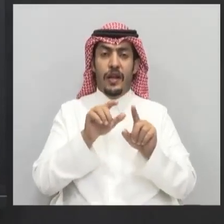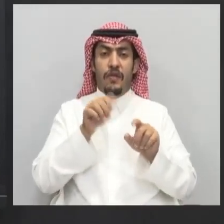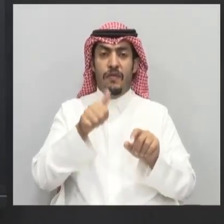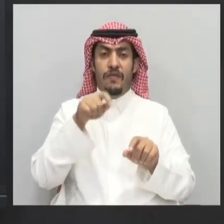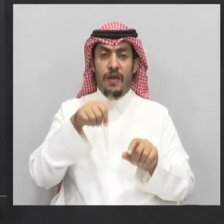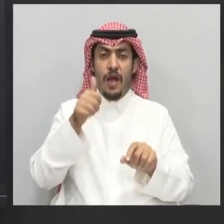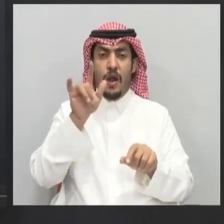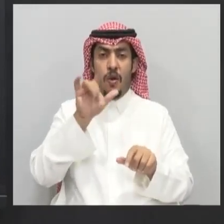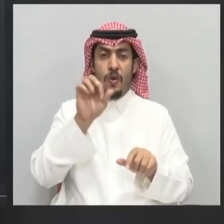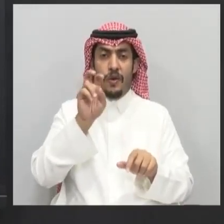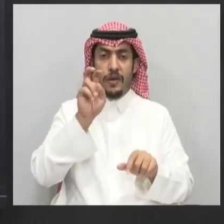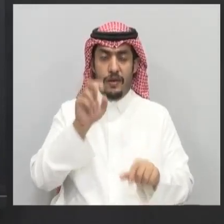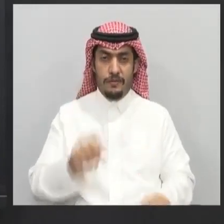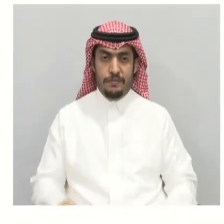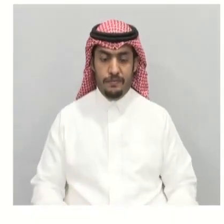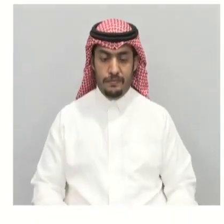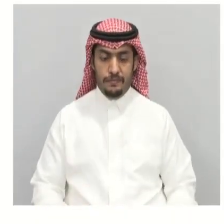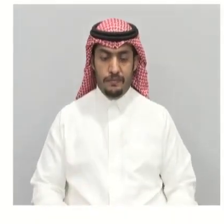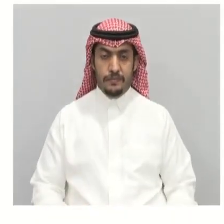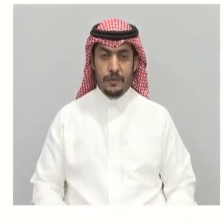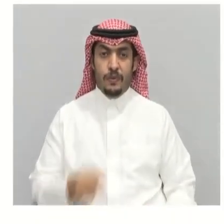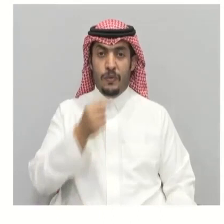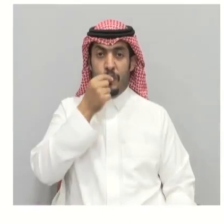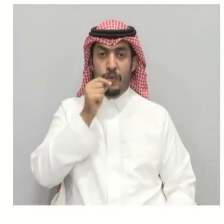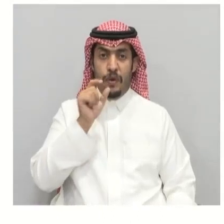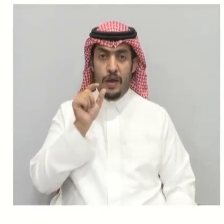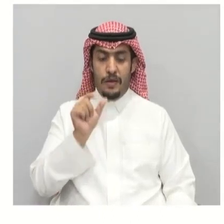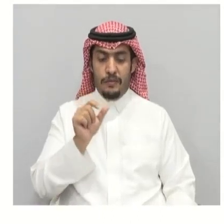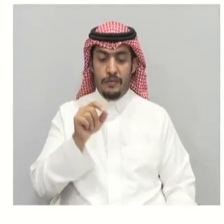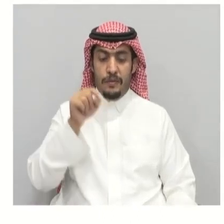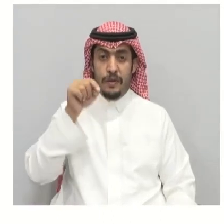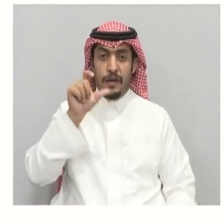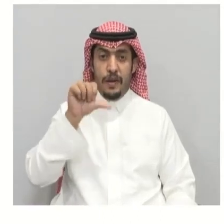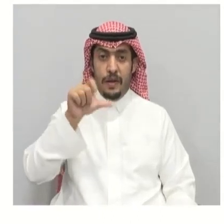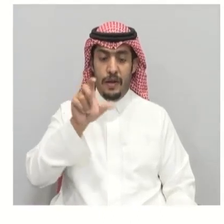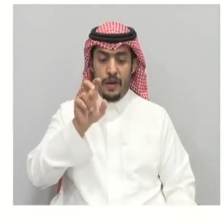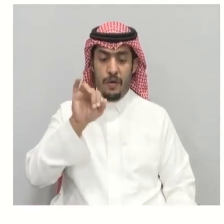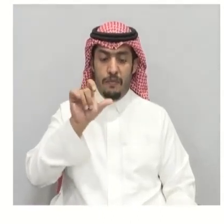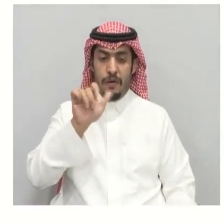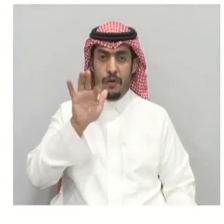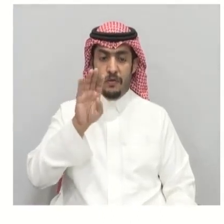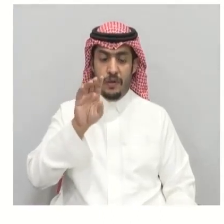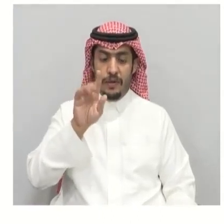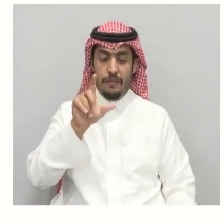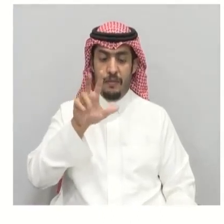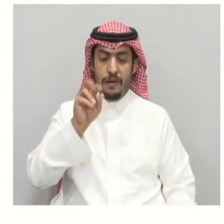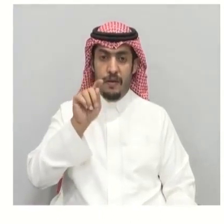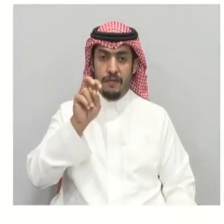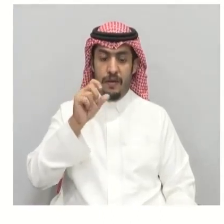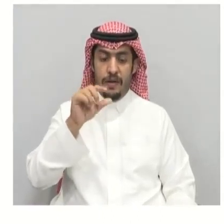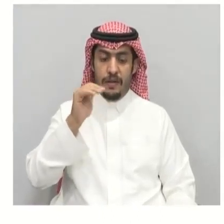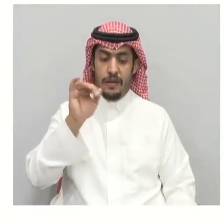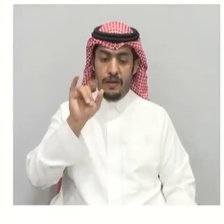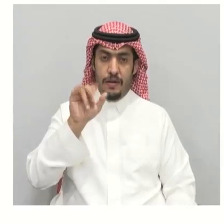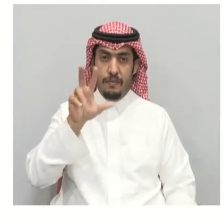شركا في الالوهيه يقول الله جل وعلا انه من يشرك بالله فقد حرم الله